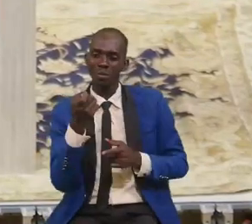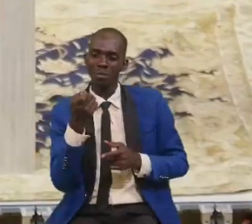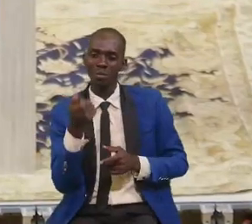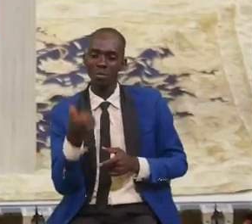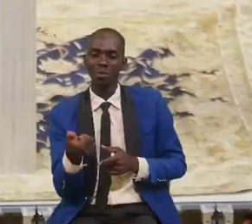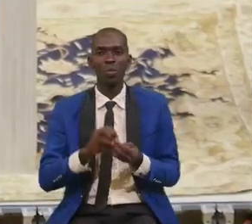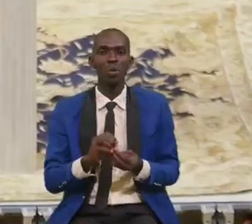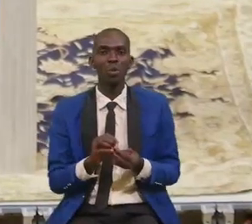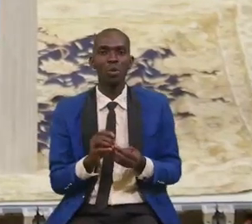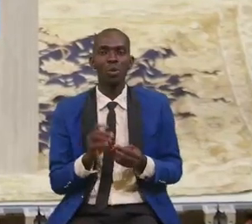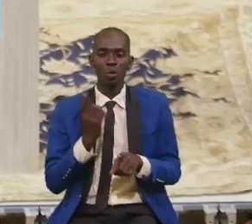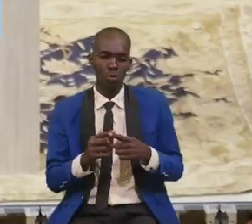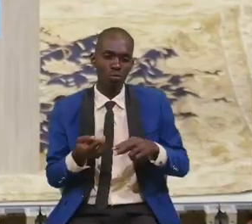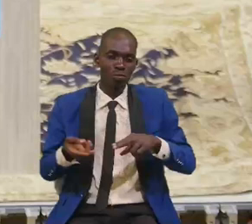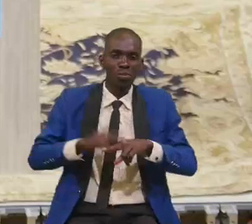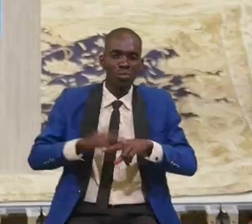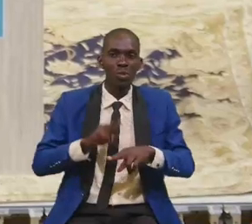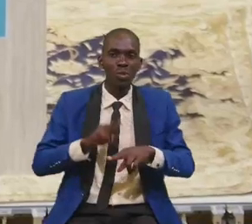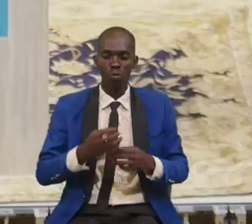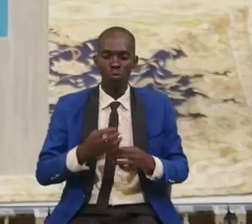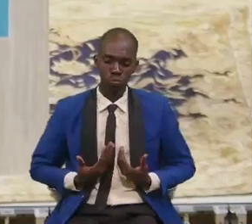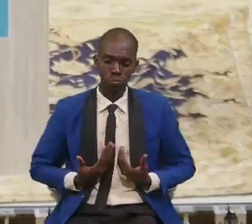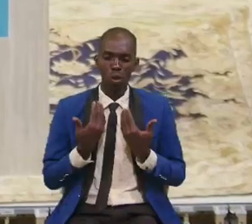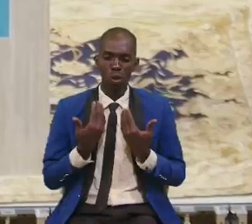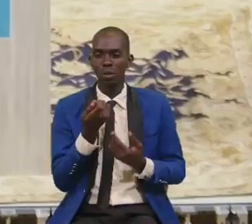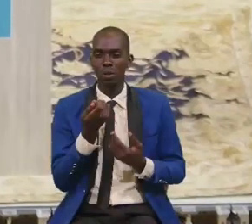ta passion. Et continue à courir.